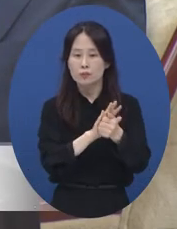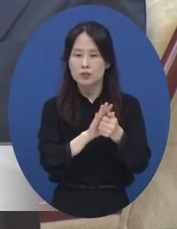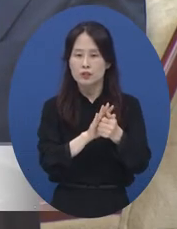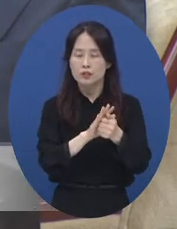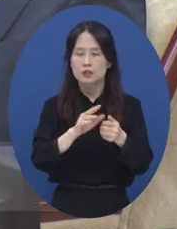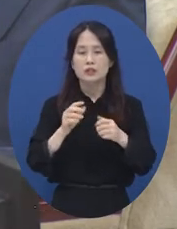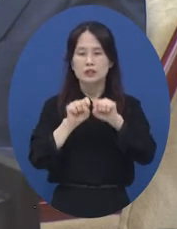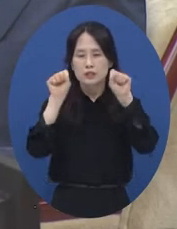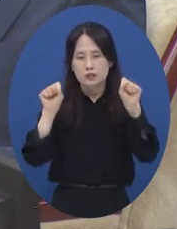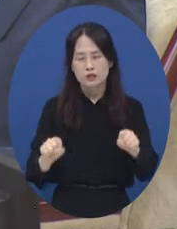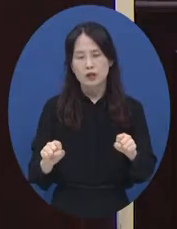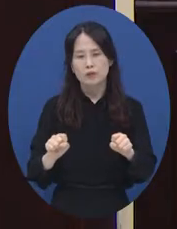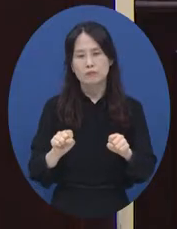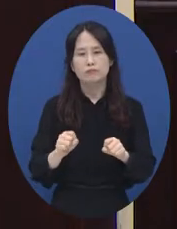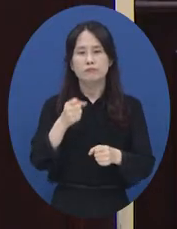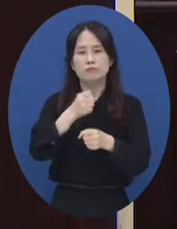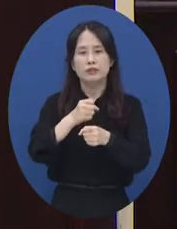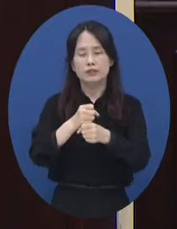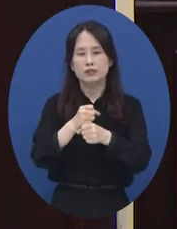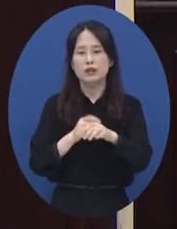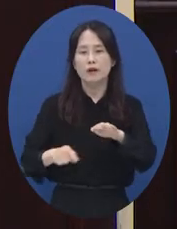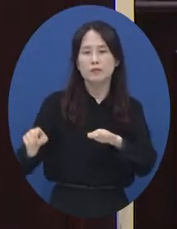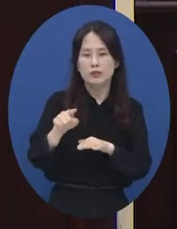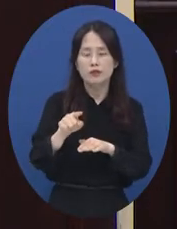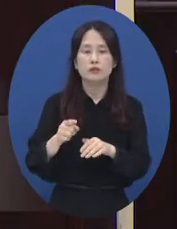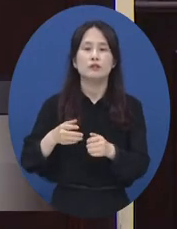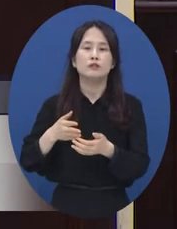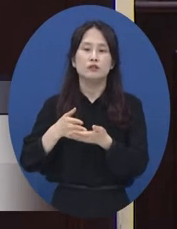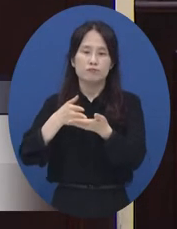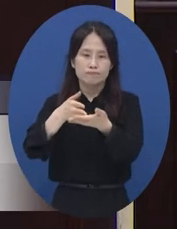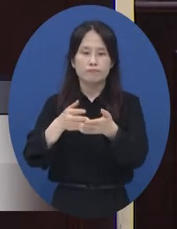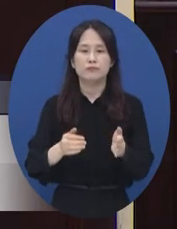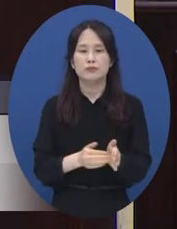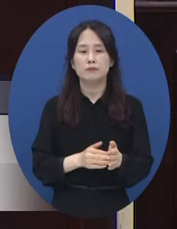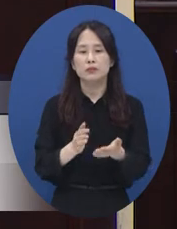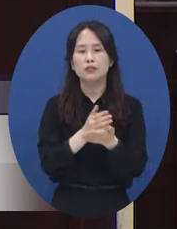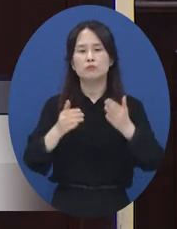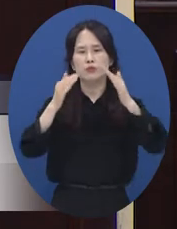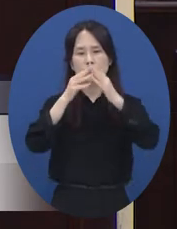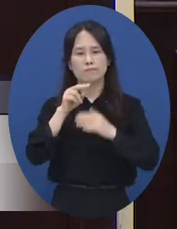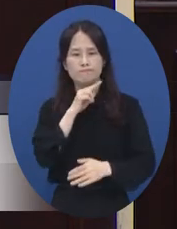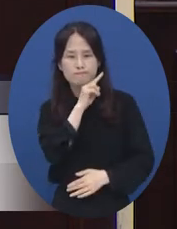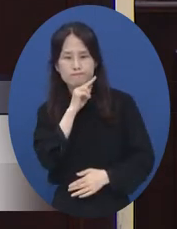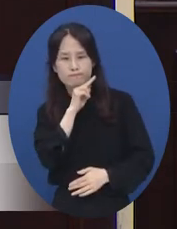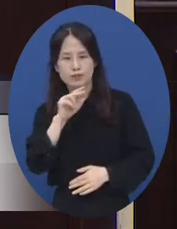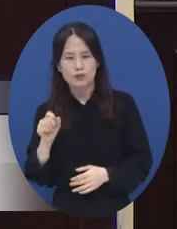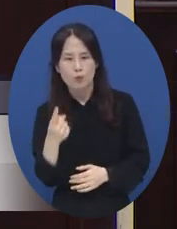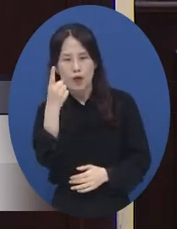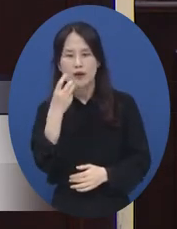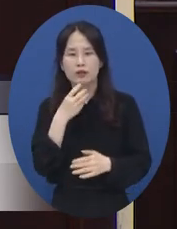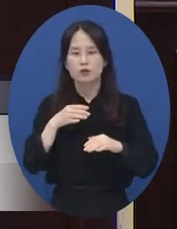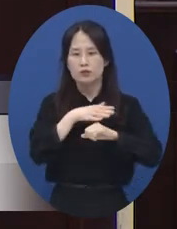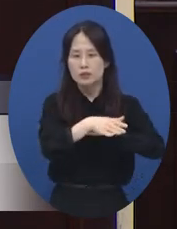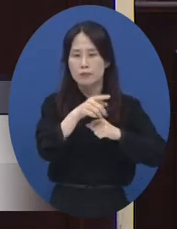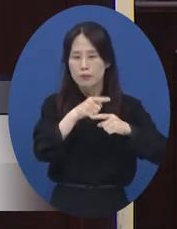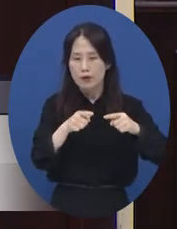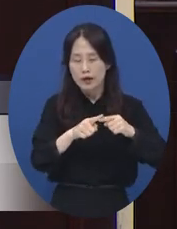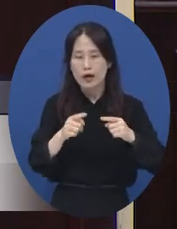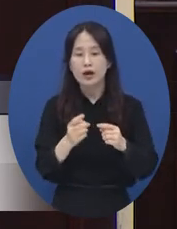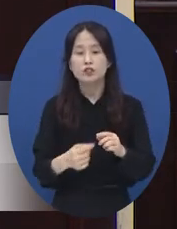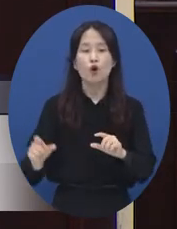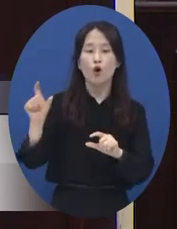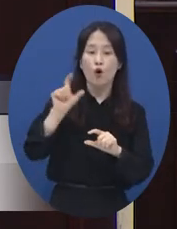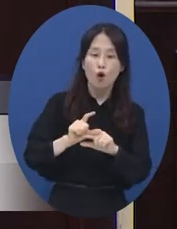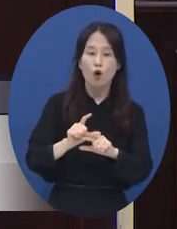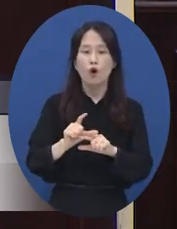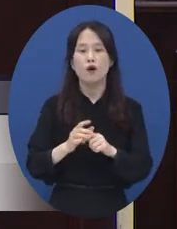구축에 앞장서 줄 것을 주문했습니다 나중에 지붕을 3기로 전기동 평가에서 한발 더 나가 전기 돈 의사 홉스의